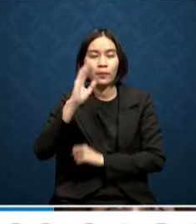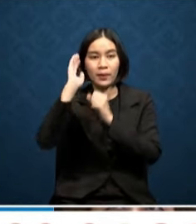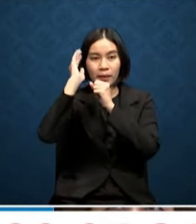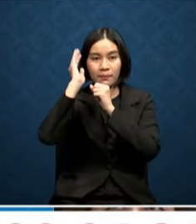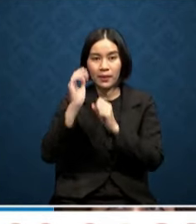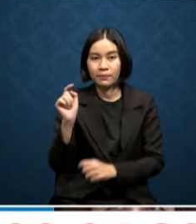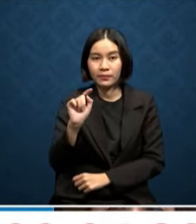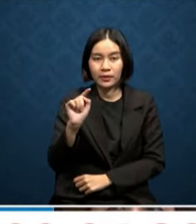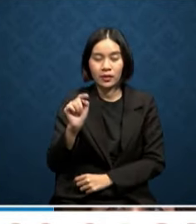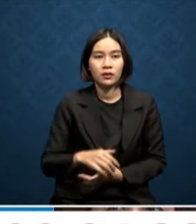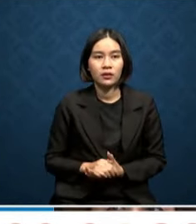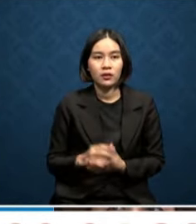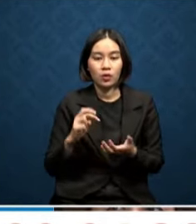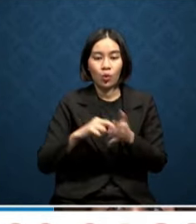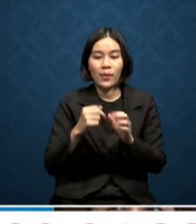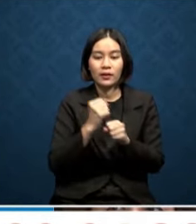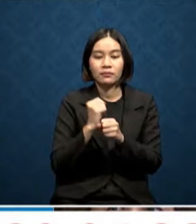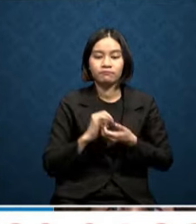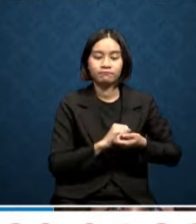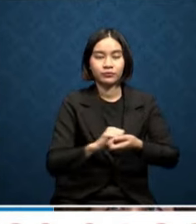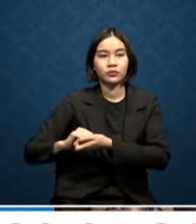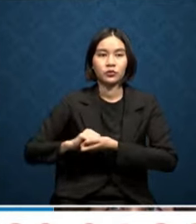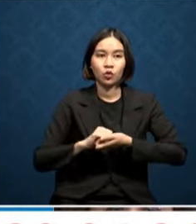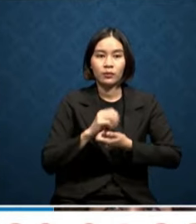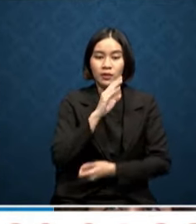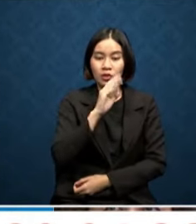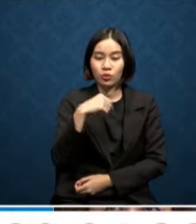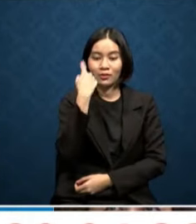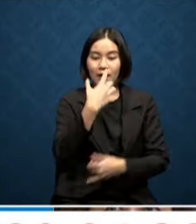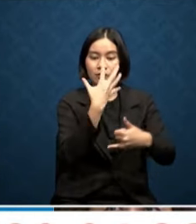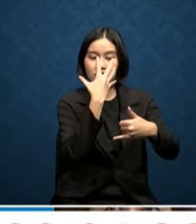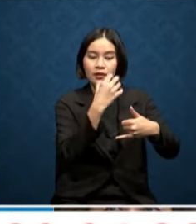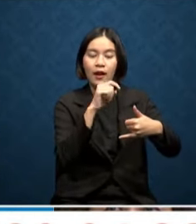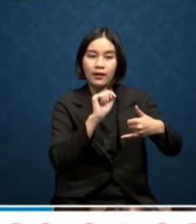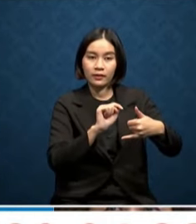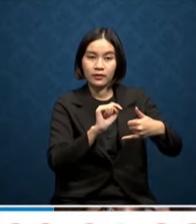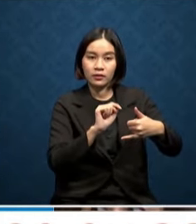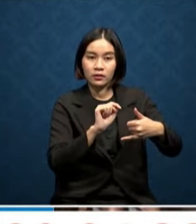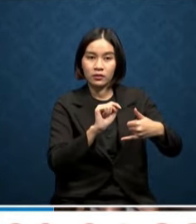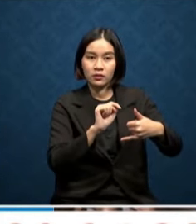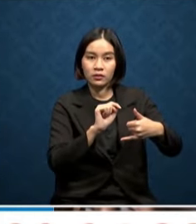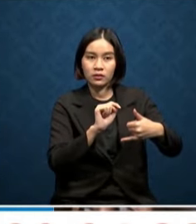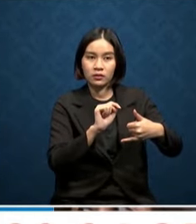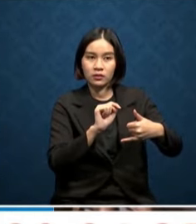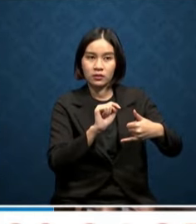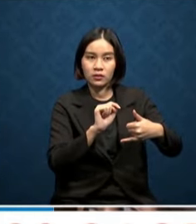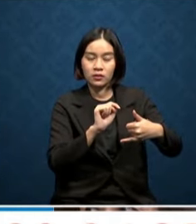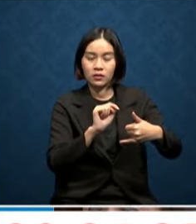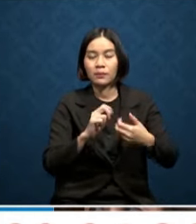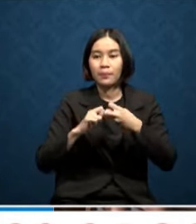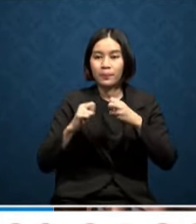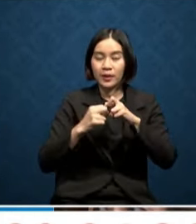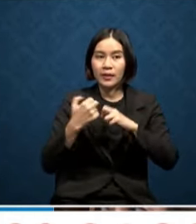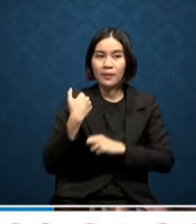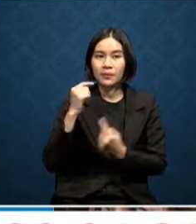ว่ามันจะบูรณาการเมื่อเหยื่อที่ได้รับผลกระทบ